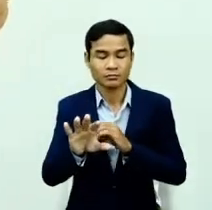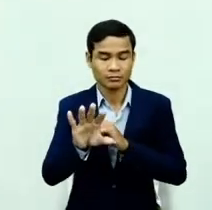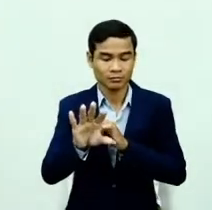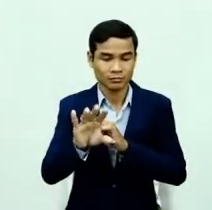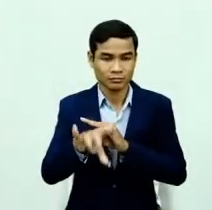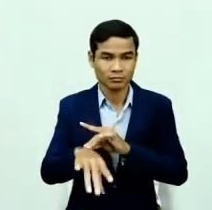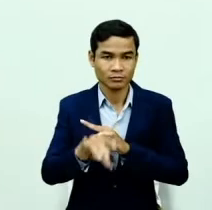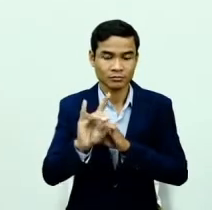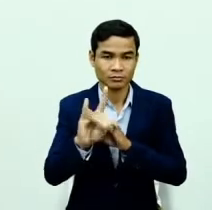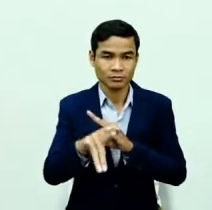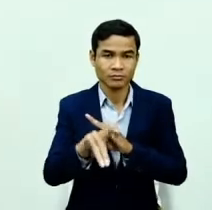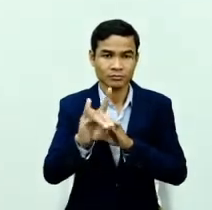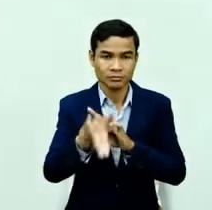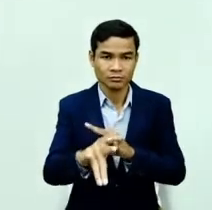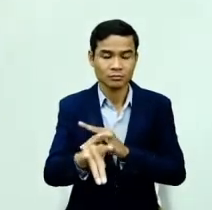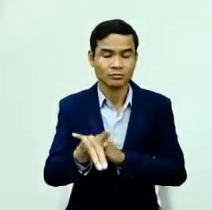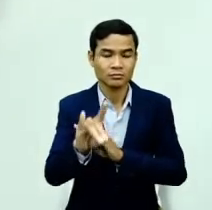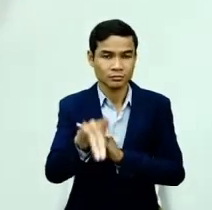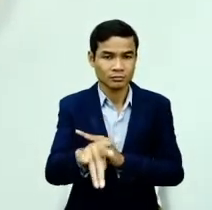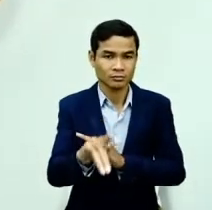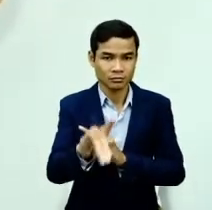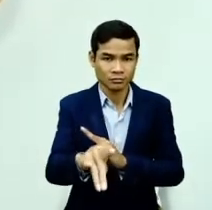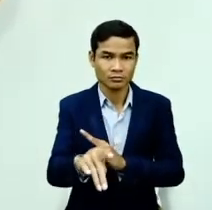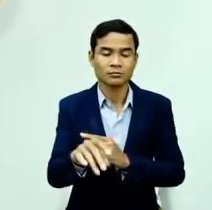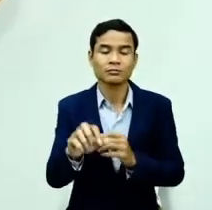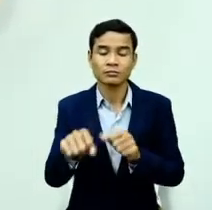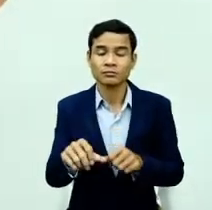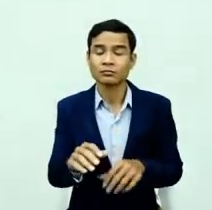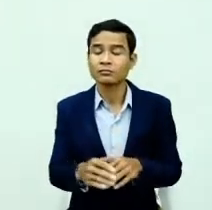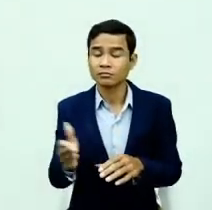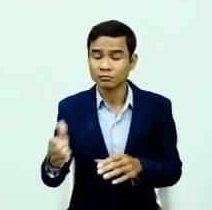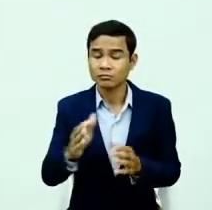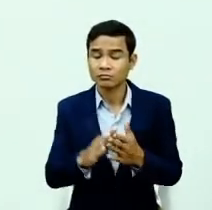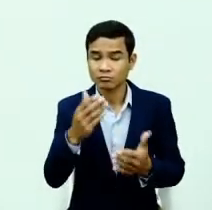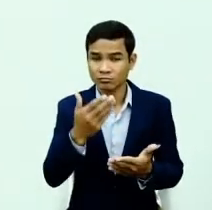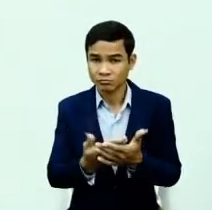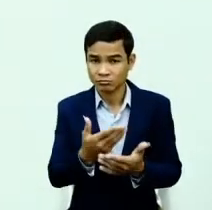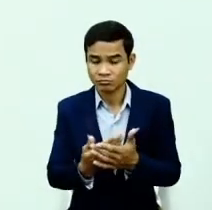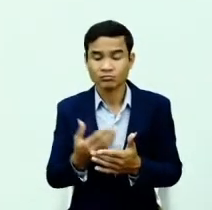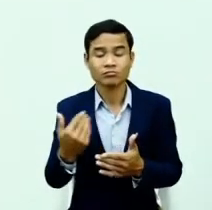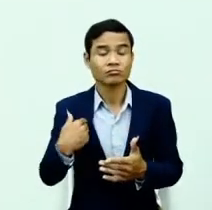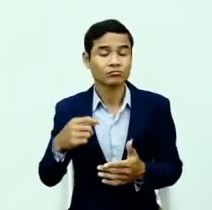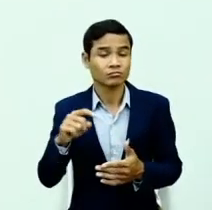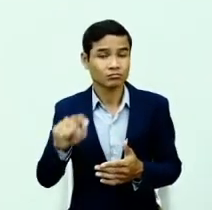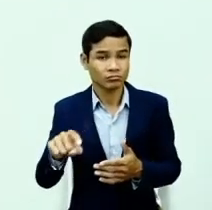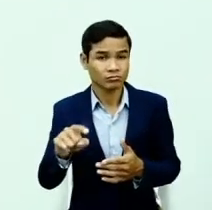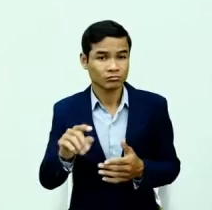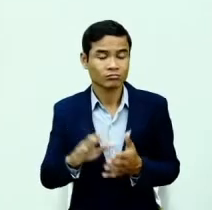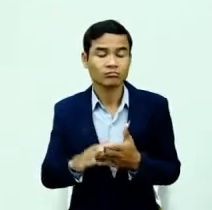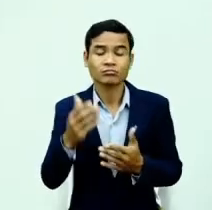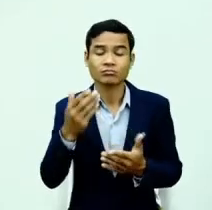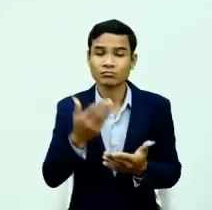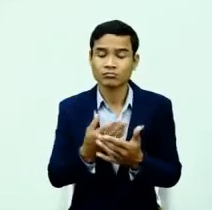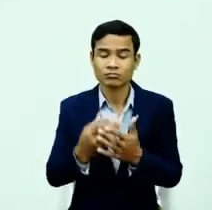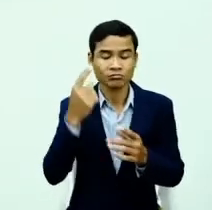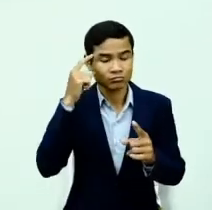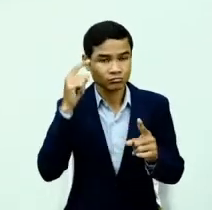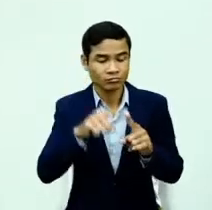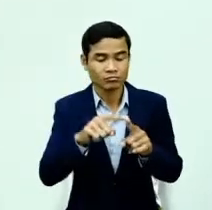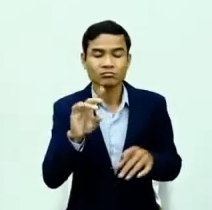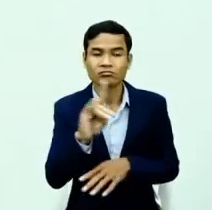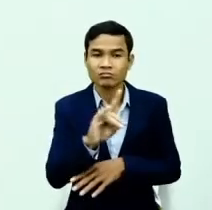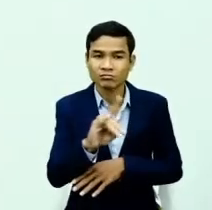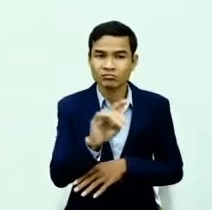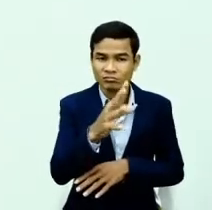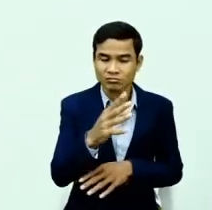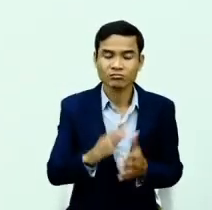chà đại ổn này non cần lại ní cứ chơi múa không ai pro mà nè đây nè con ná chắc ổn đấy mình sắm đào tiền lời sạch ổn tế cứ